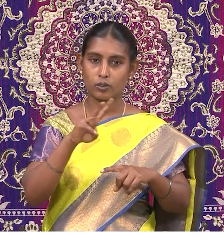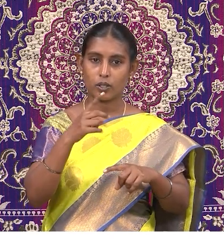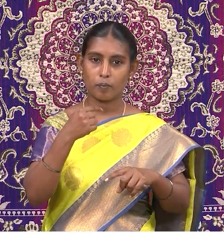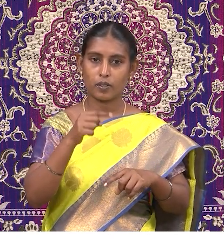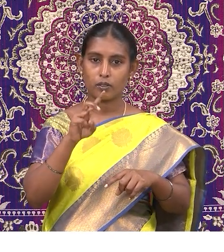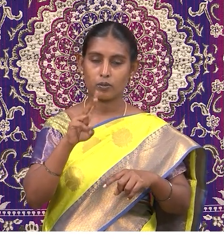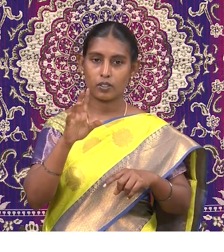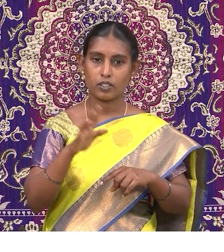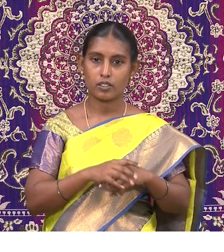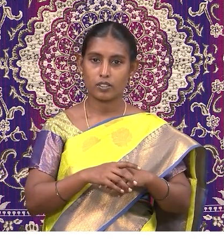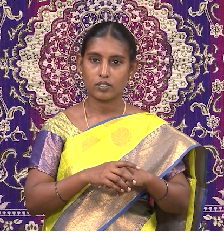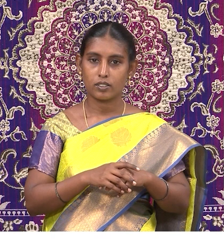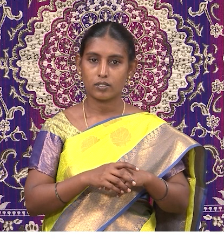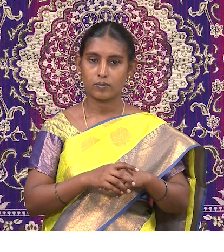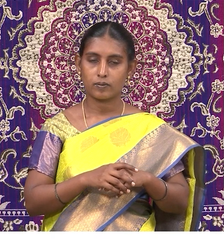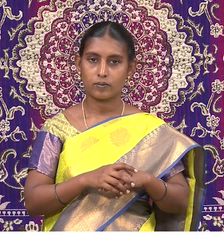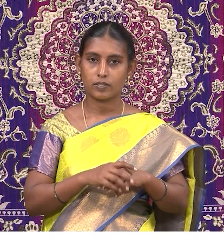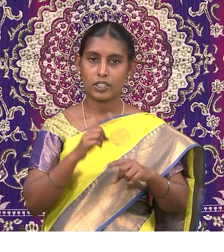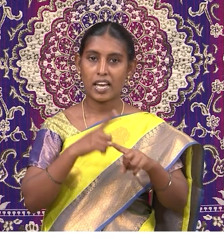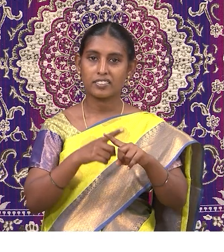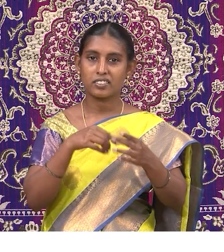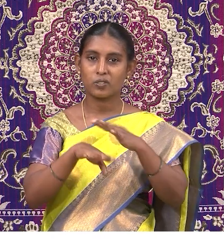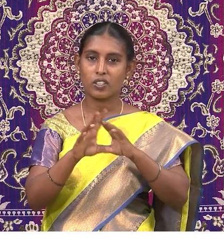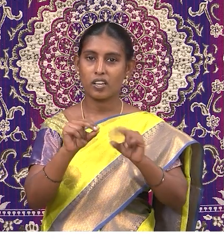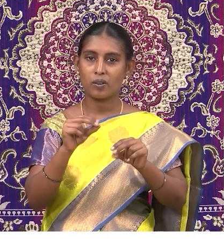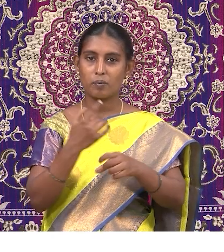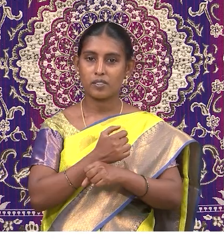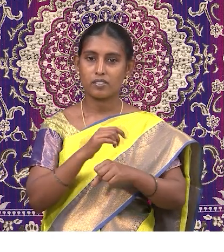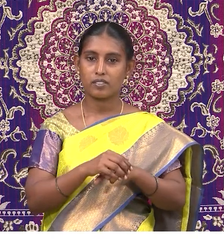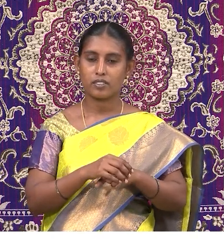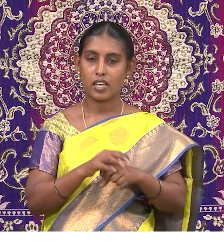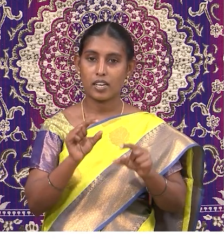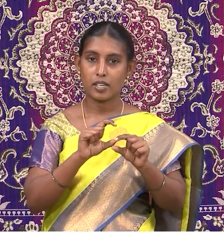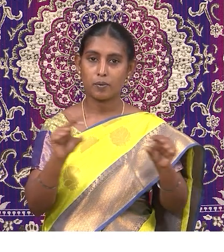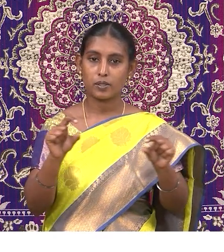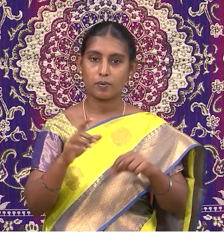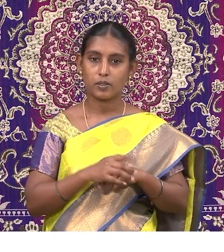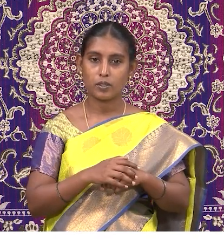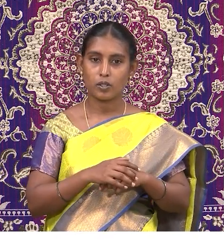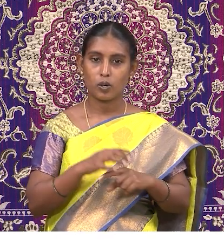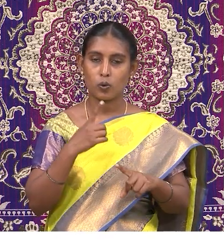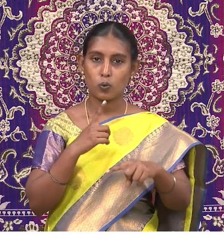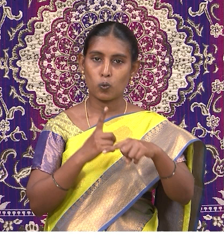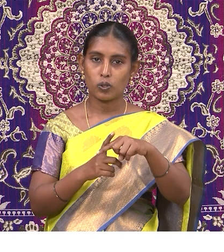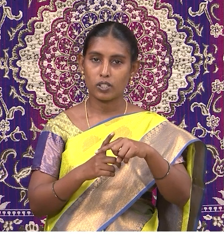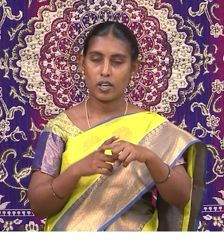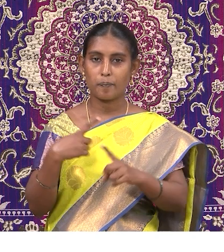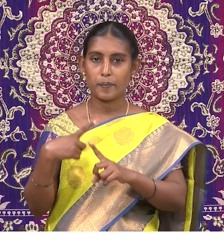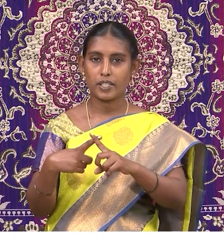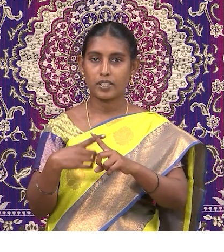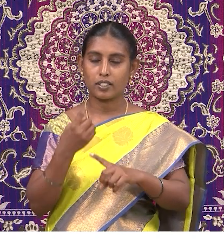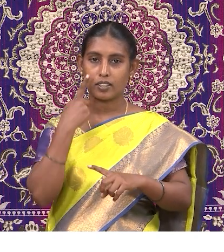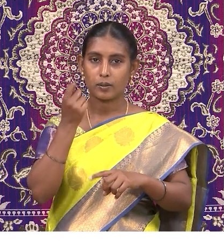பாருங்கள் எக்ஸ் இல்லை பாருங்கள் எக்ஸ் இல்லாமல் ஒரு கொஸ்டினை கொடுத்துருக்கேன் என்ற இருபடி சமன்பாட்டின் மூலங்களின் கூடுதல் மற்றும் பெருக்கற்பலன்